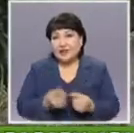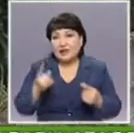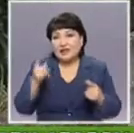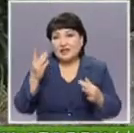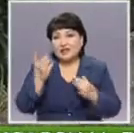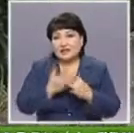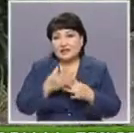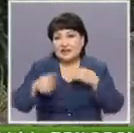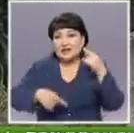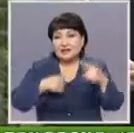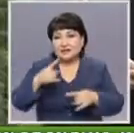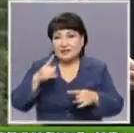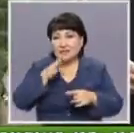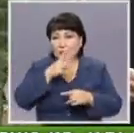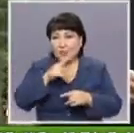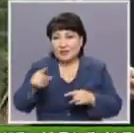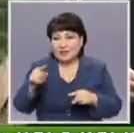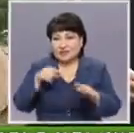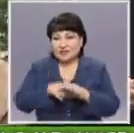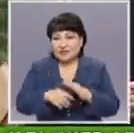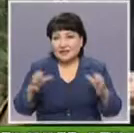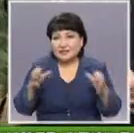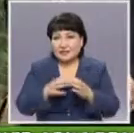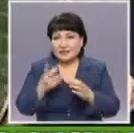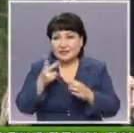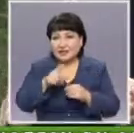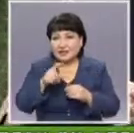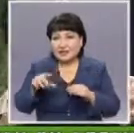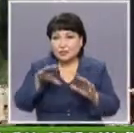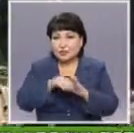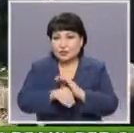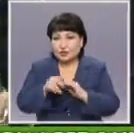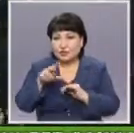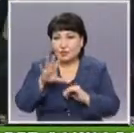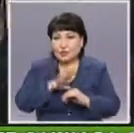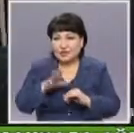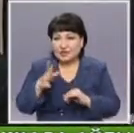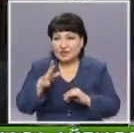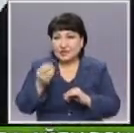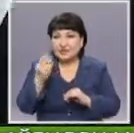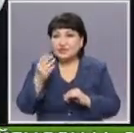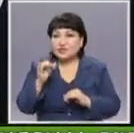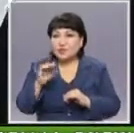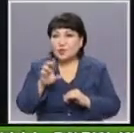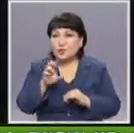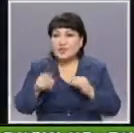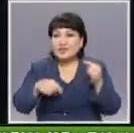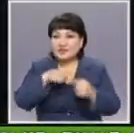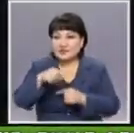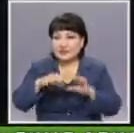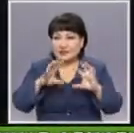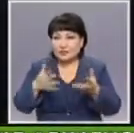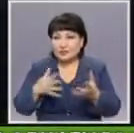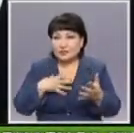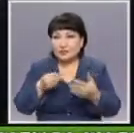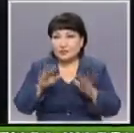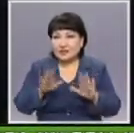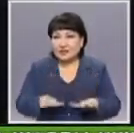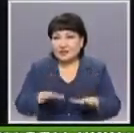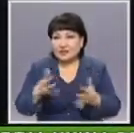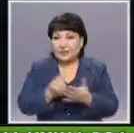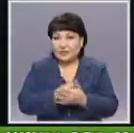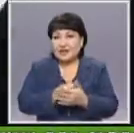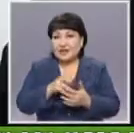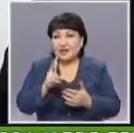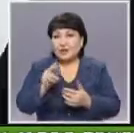ішінде ансамбльге 32 адам мүше болған. Қазір шоу-бизнес әлемінде өзіндік орнын тапқан Ерлан Көкеев, Болат Құсайынов